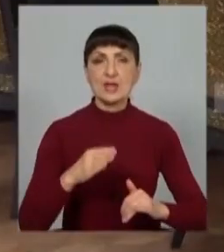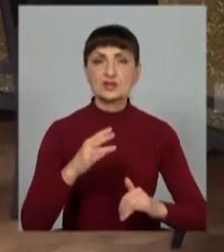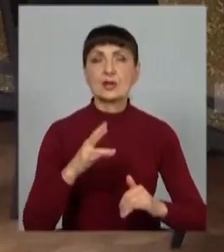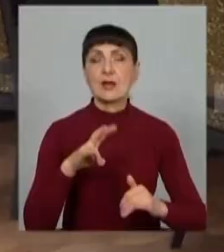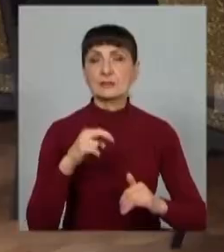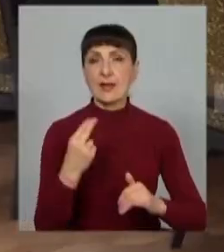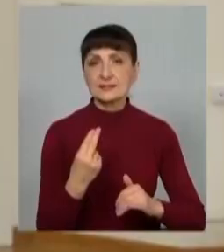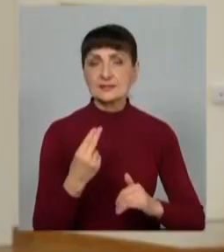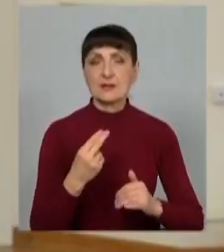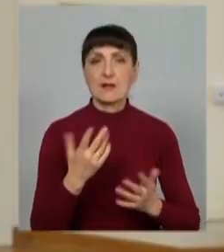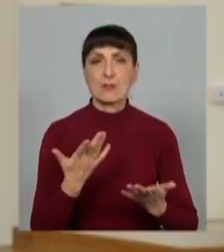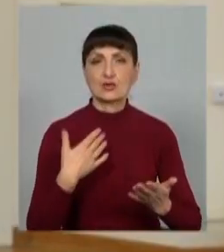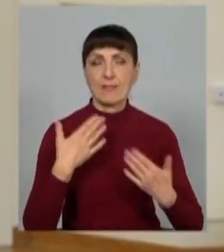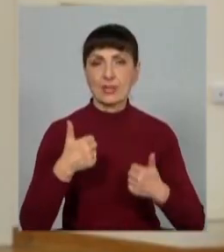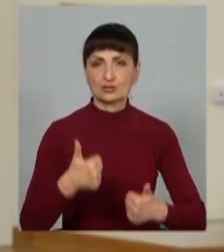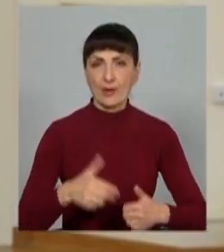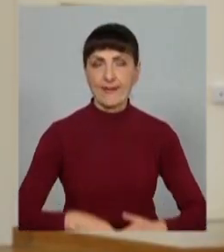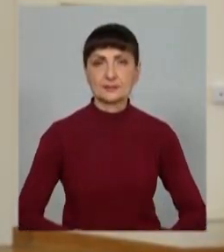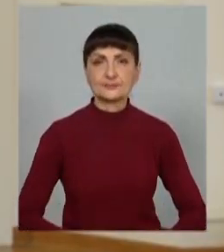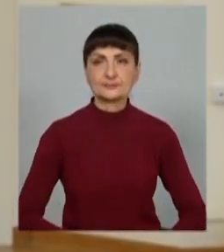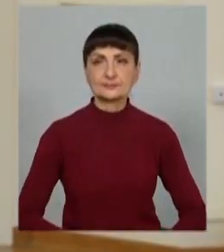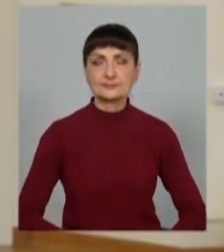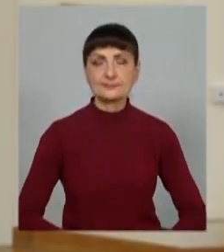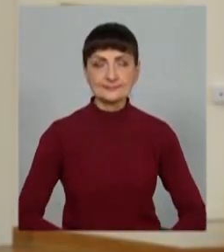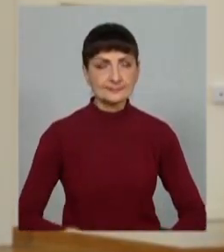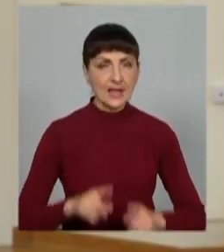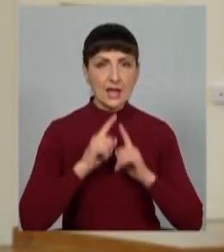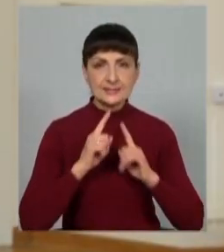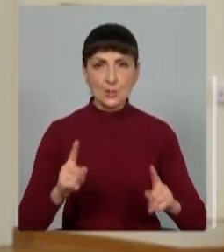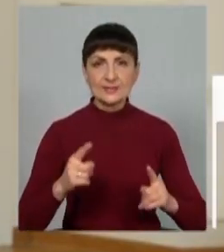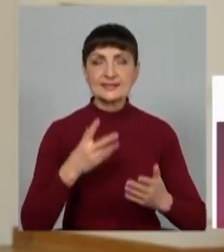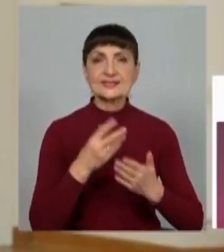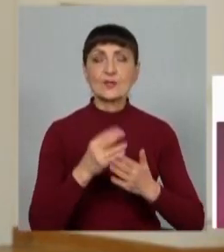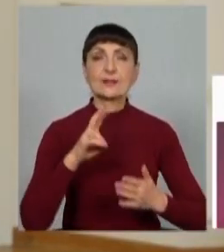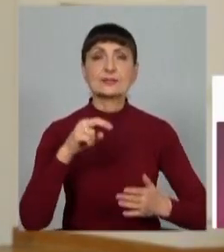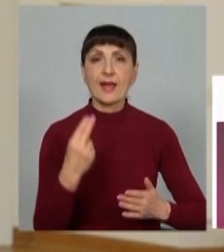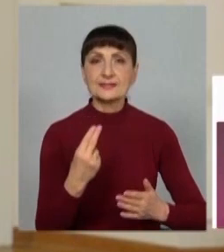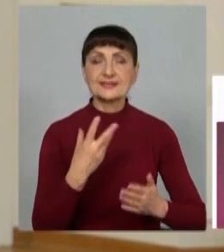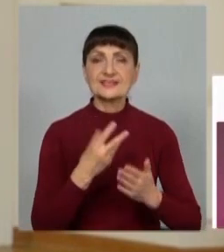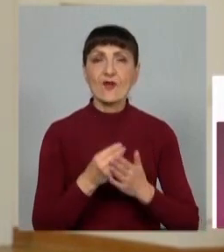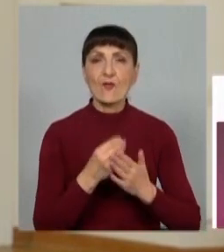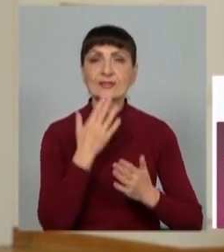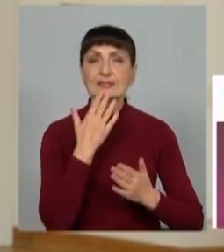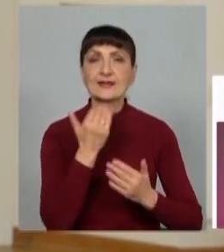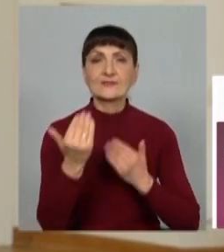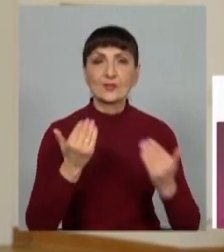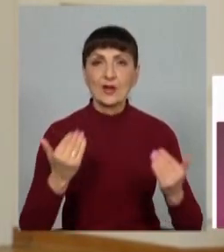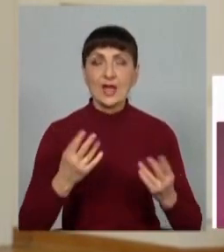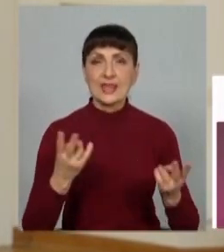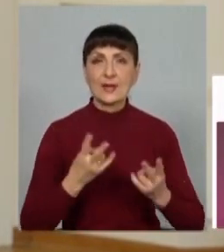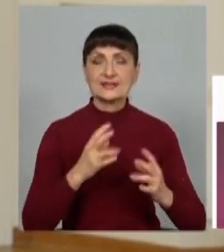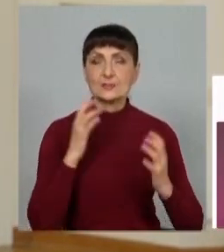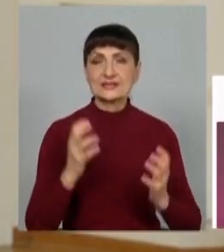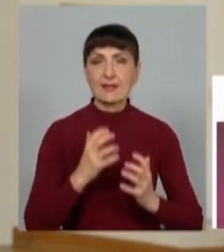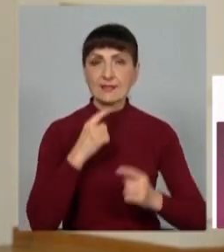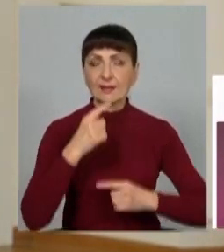отношений. Имея особенности, свои национальные, этнические особенности, которые необходимо